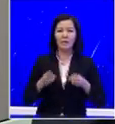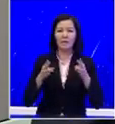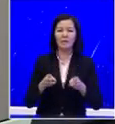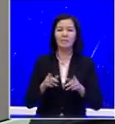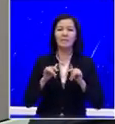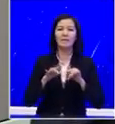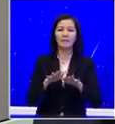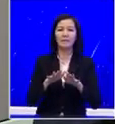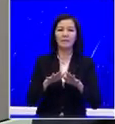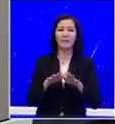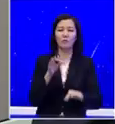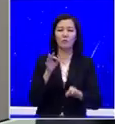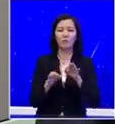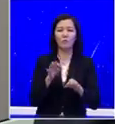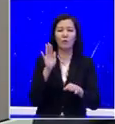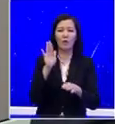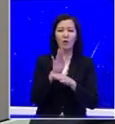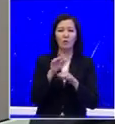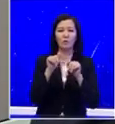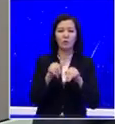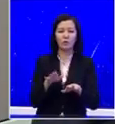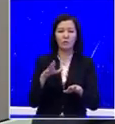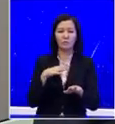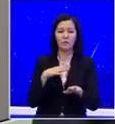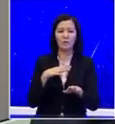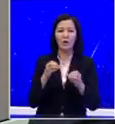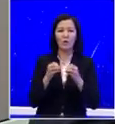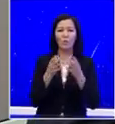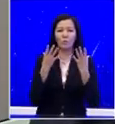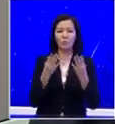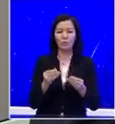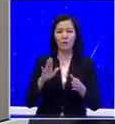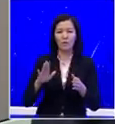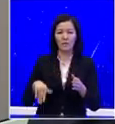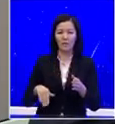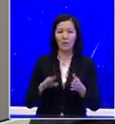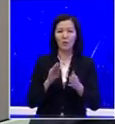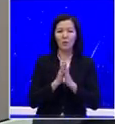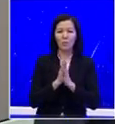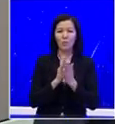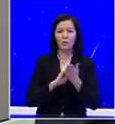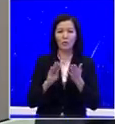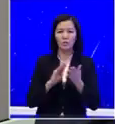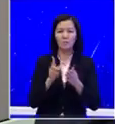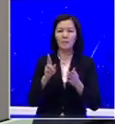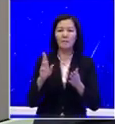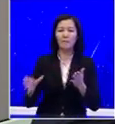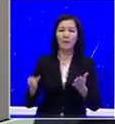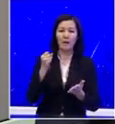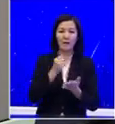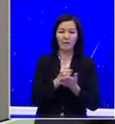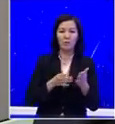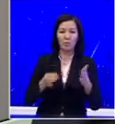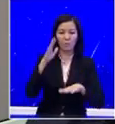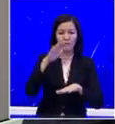сот арқылы, сот шешімі шықса, қаулысы шықса, ол 10 күннен кейін өтініш жазып, оны кім тағайындады, мысалы, облыс